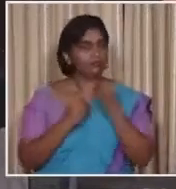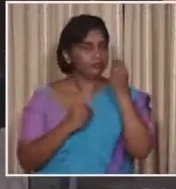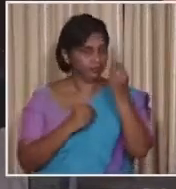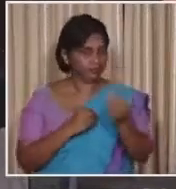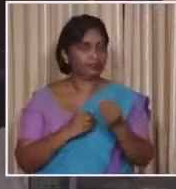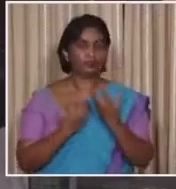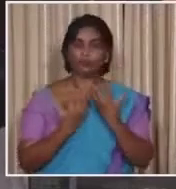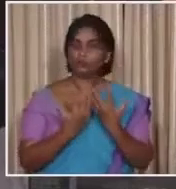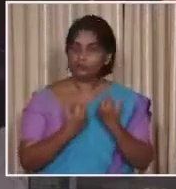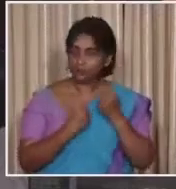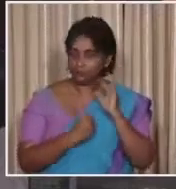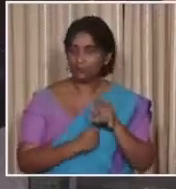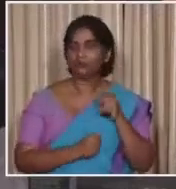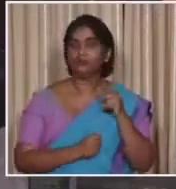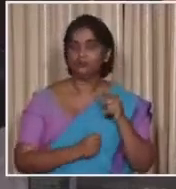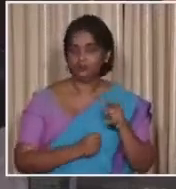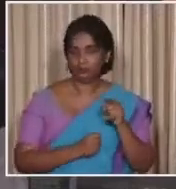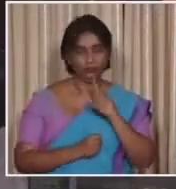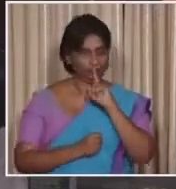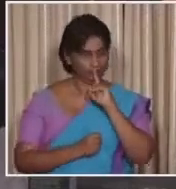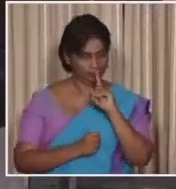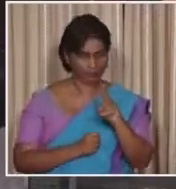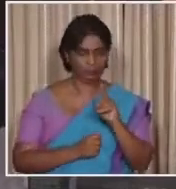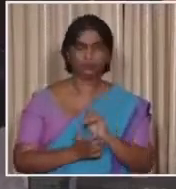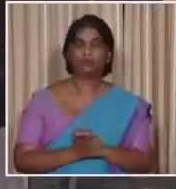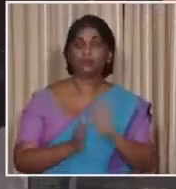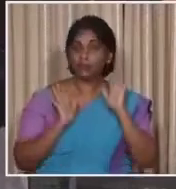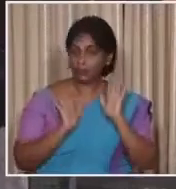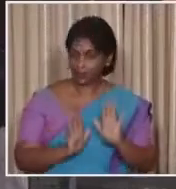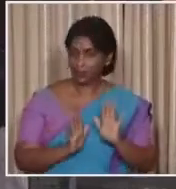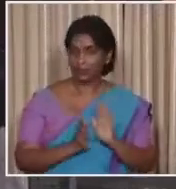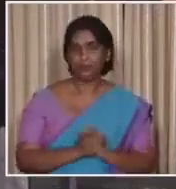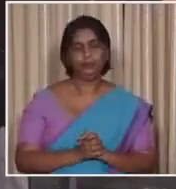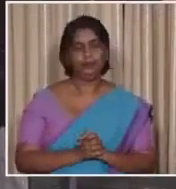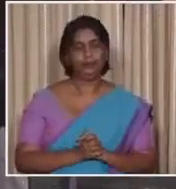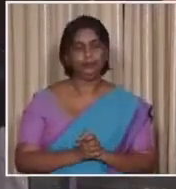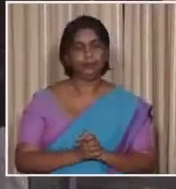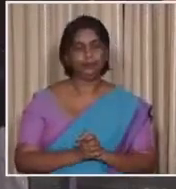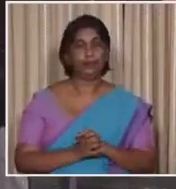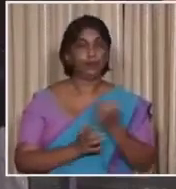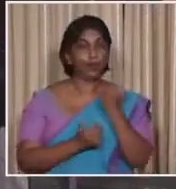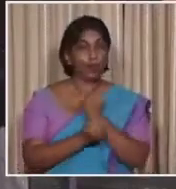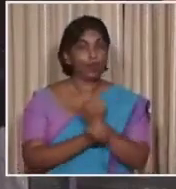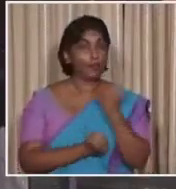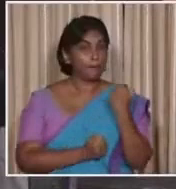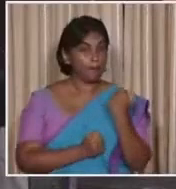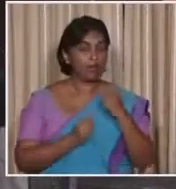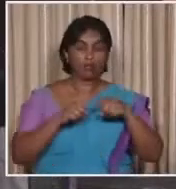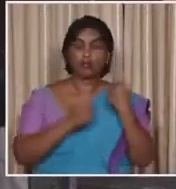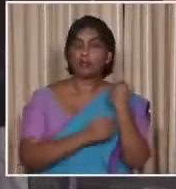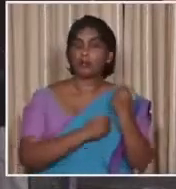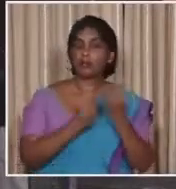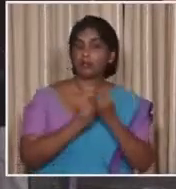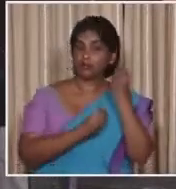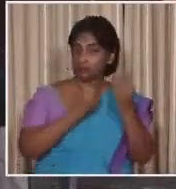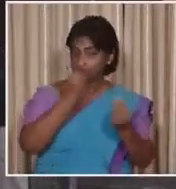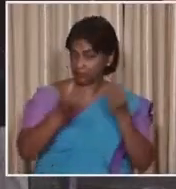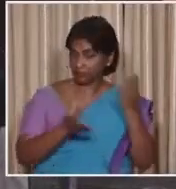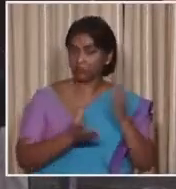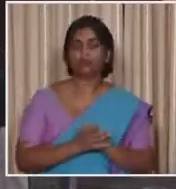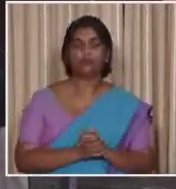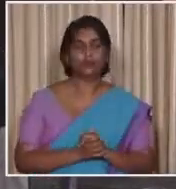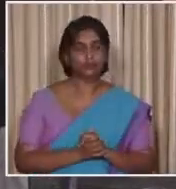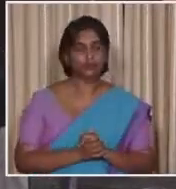อดีตปัจจัยลาวาร์อุเรียตีรันดาลุมพลิสอดีการ์มัตต์อดีการ์ปาราวลักกลโอเตียตีคุลเล